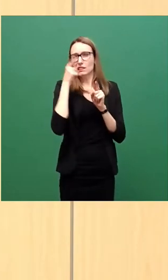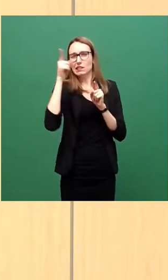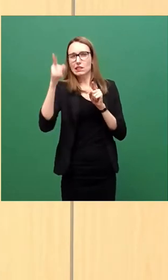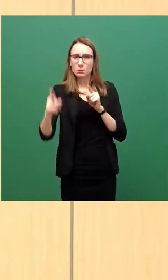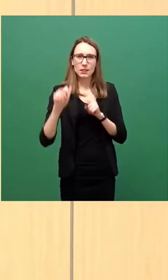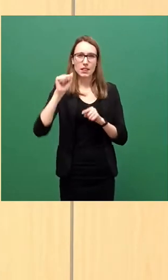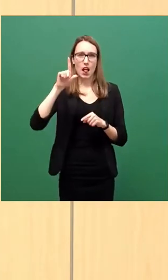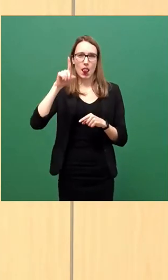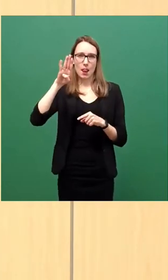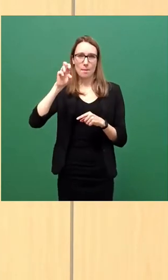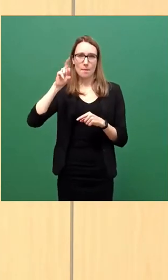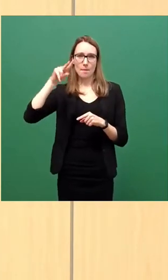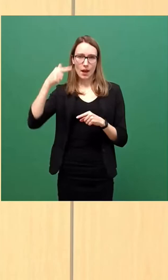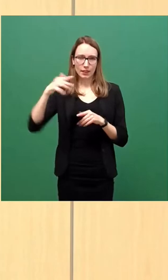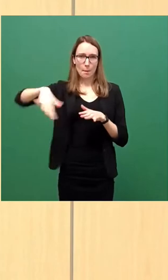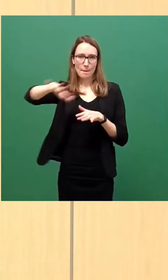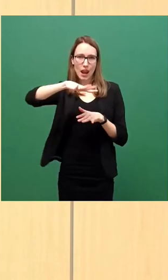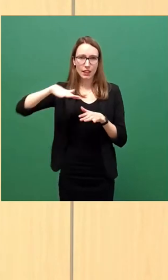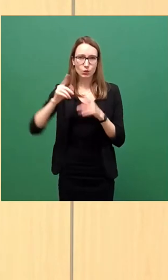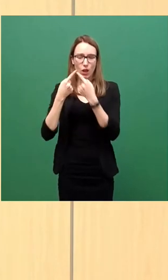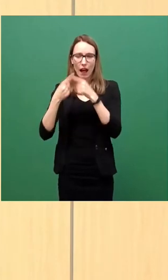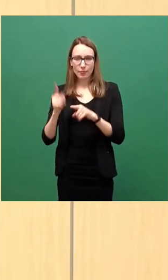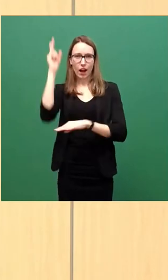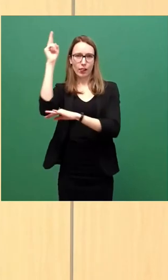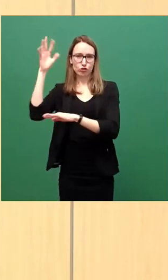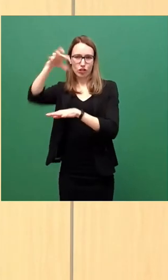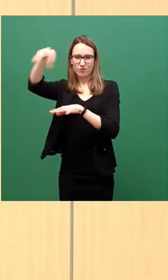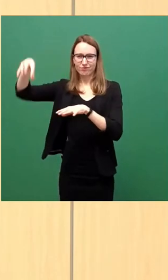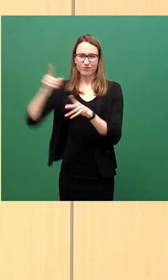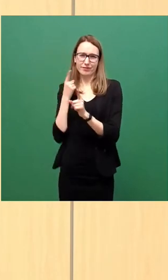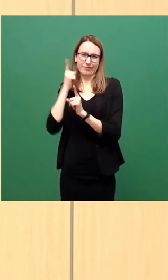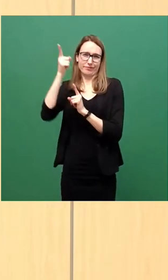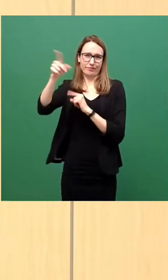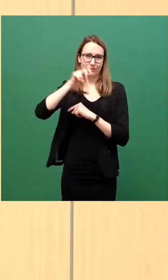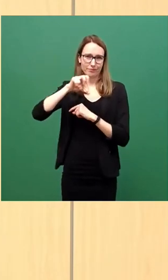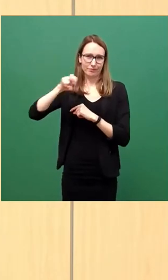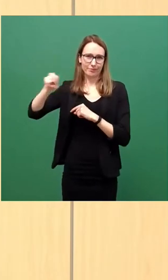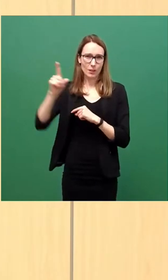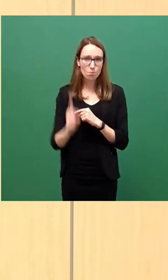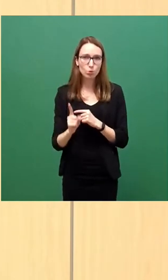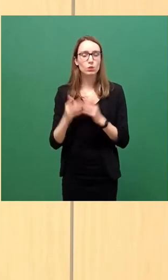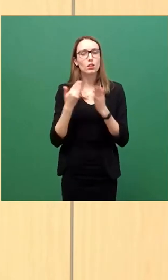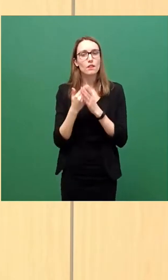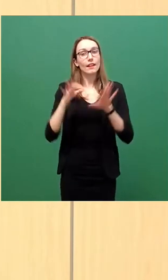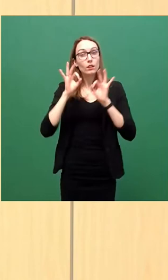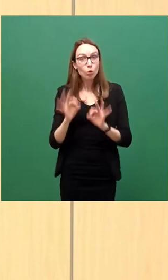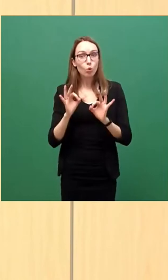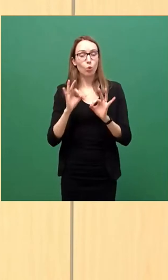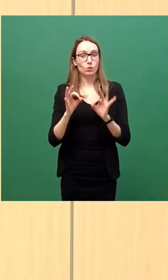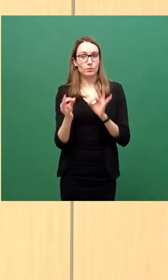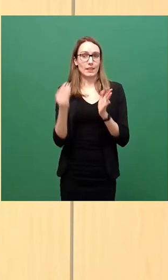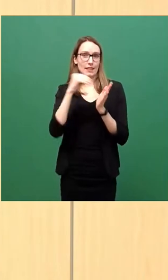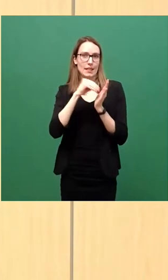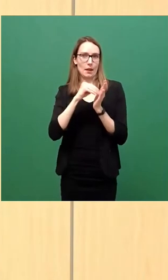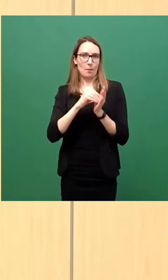bis zum nächstgelegenen Haltestellengebiet. Ich finde es gut, dass jetzt die Ortschaft mit dabei sind, denn das